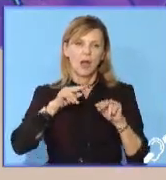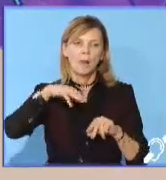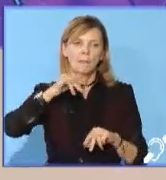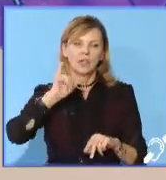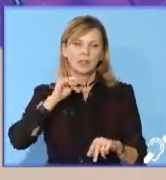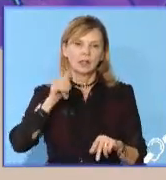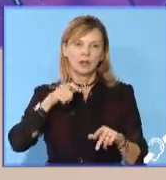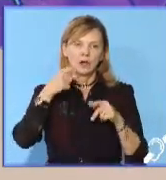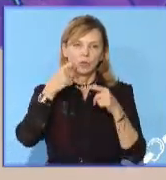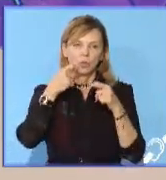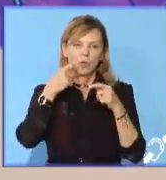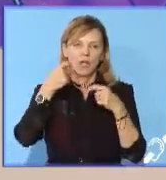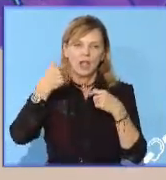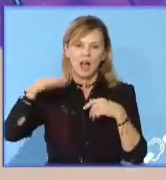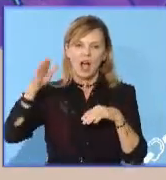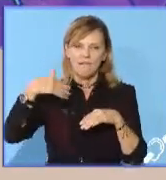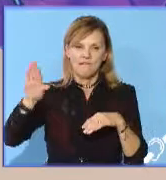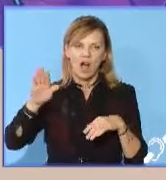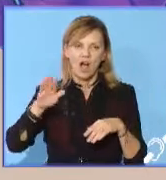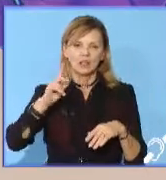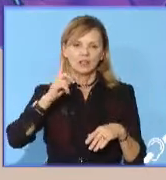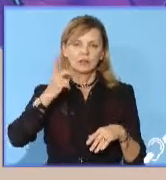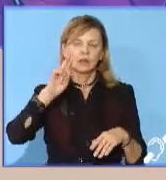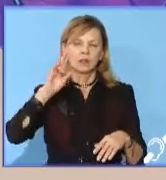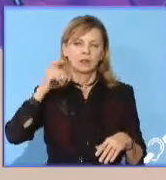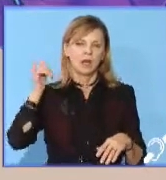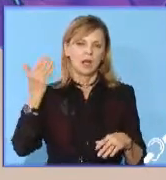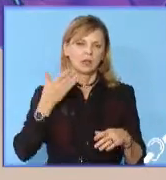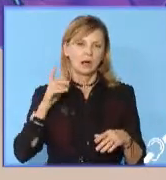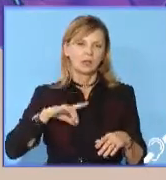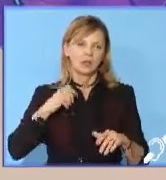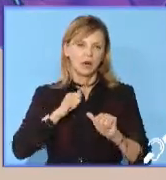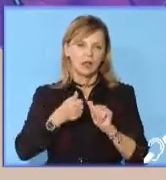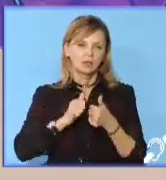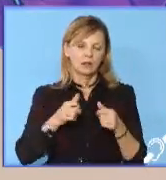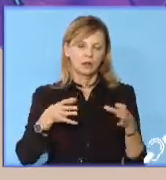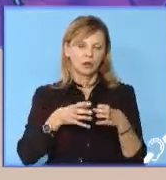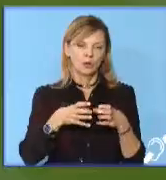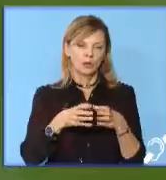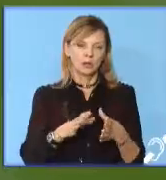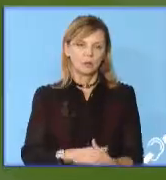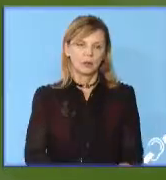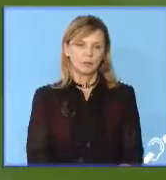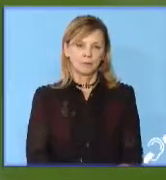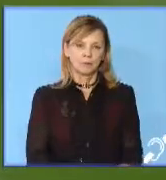demis pe Florin Drăgan, cel care se ocupa de pregătirea echipei.